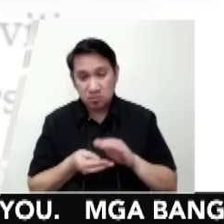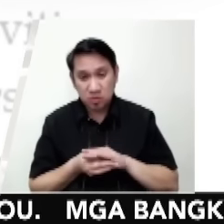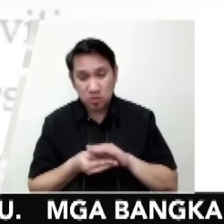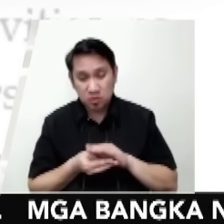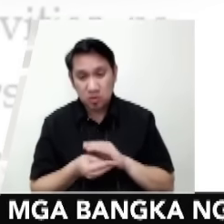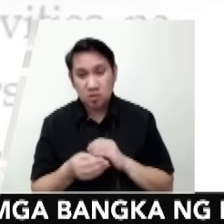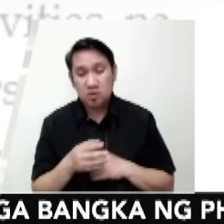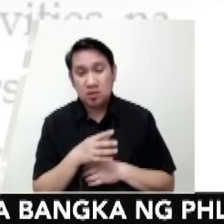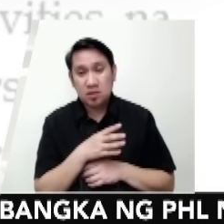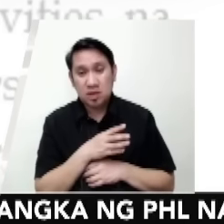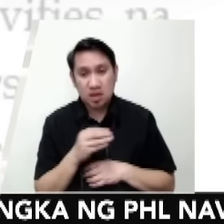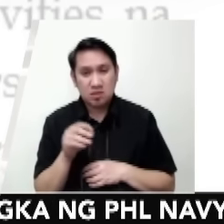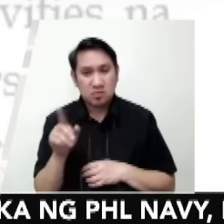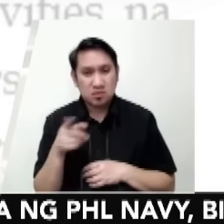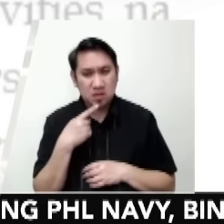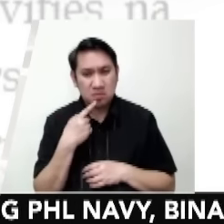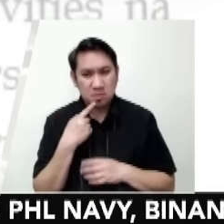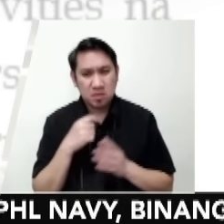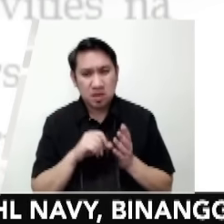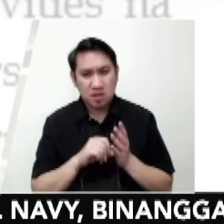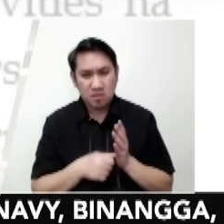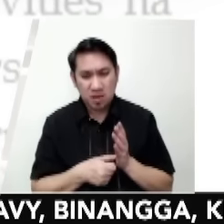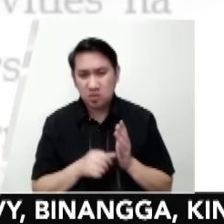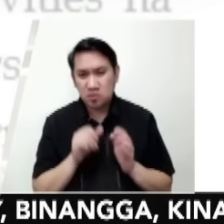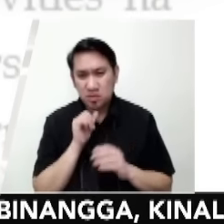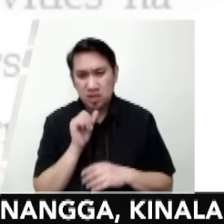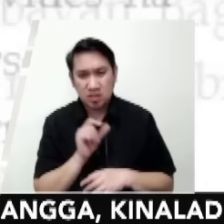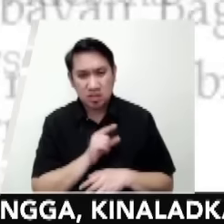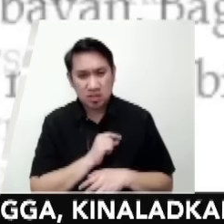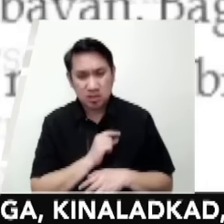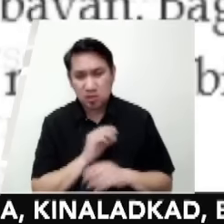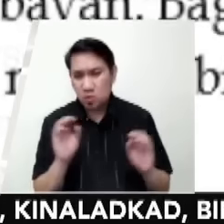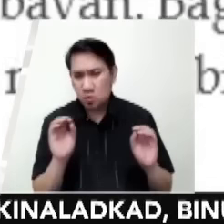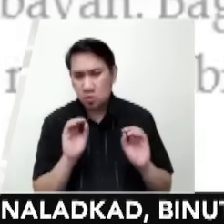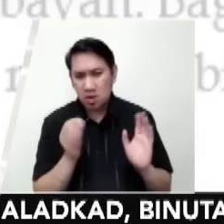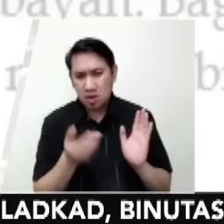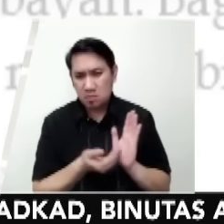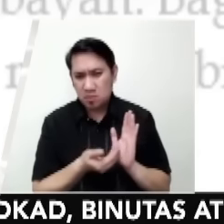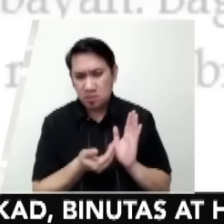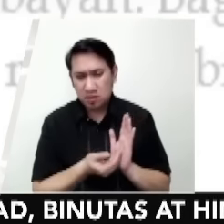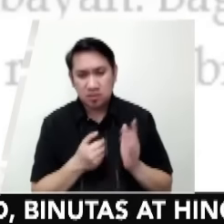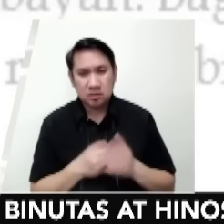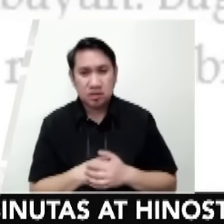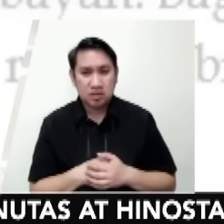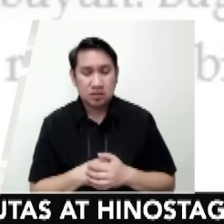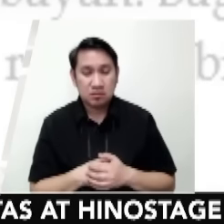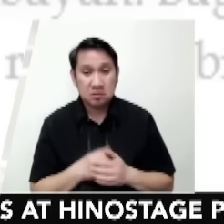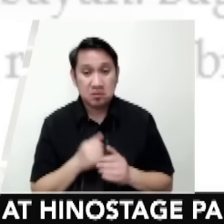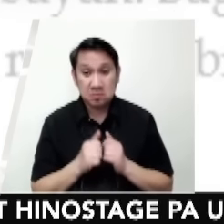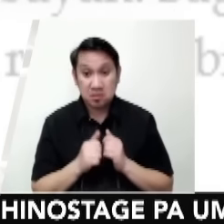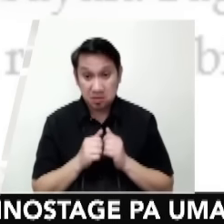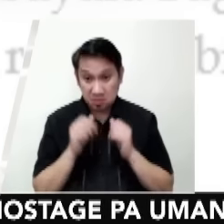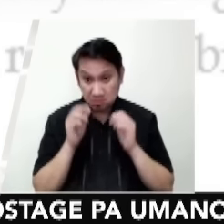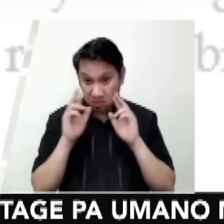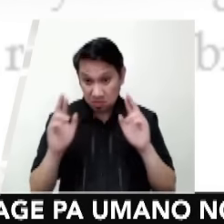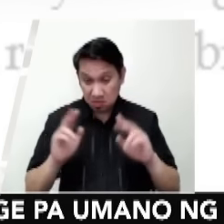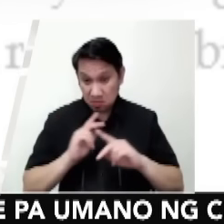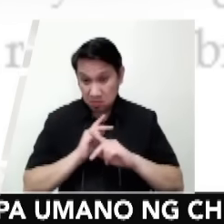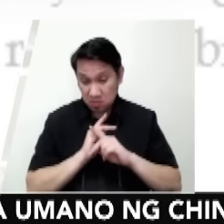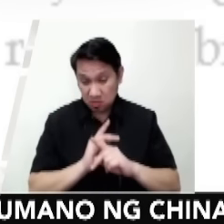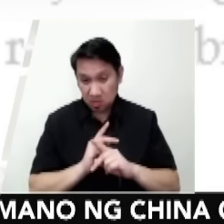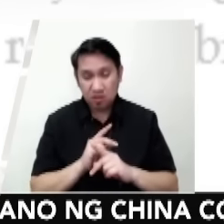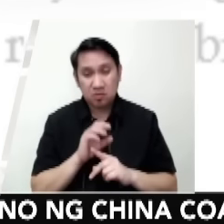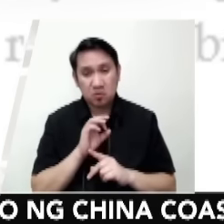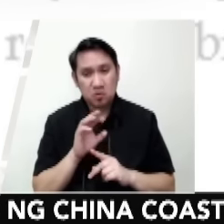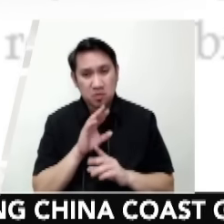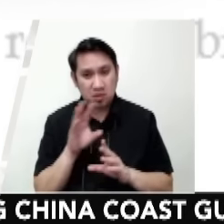pagiging inosente hanggat walang konkretong ebidensya para patunayan ang paratang. Hindi anya porke mayor ay protektor, kasangkot o kasabot na